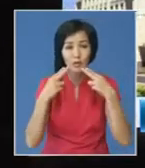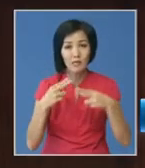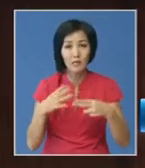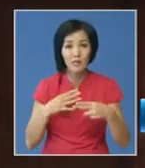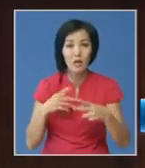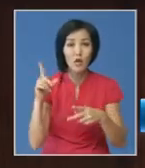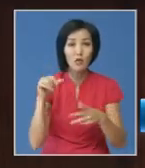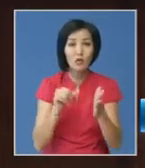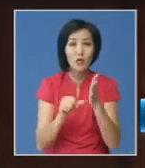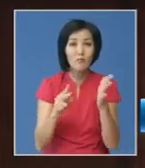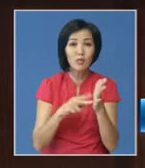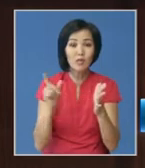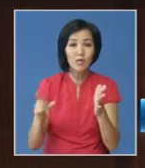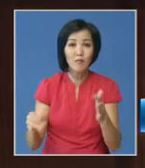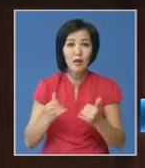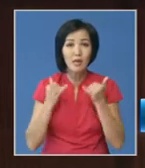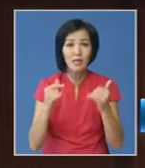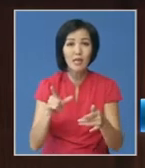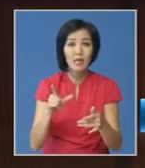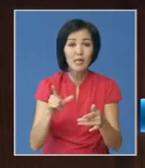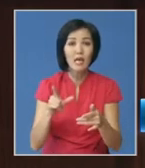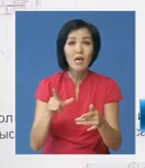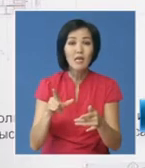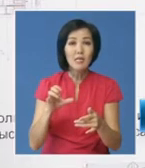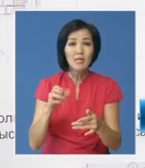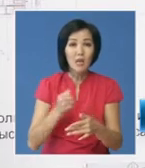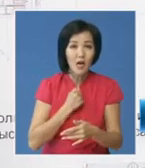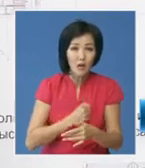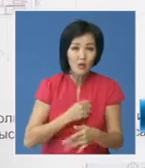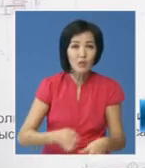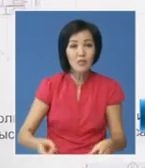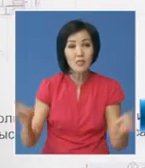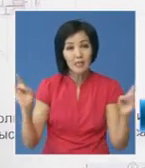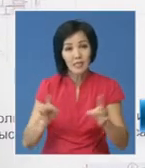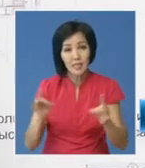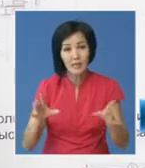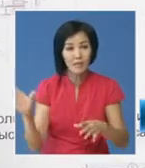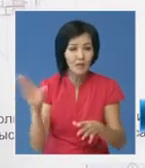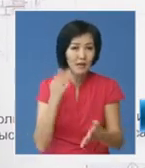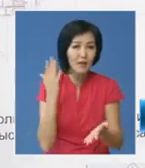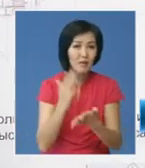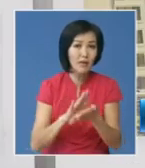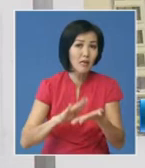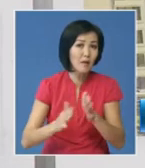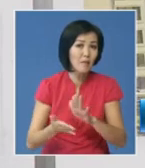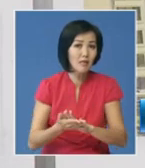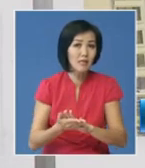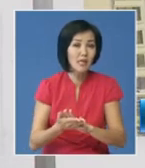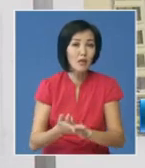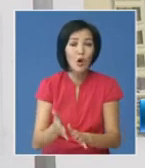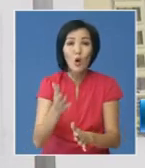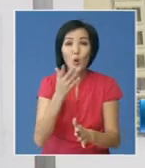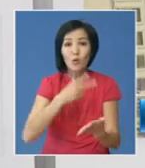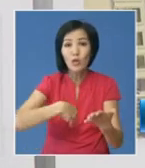орны 167 адамға арналған хаус, спа орталықтар мен мейрамханалар қарастырылған. Комиссия өкілдері қонақ үй ұлттық